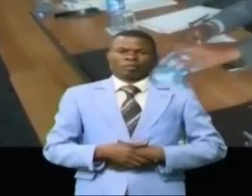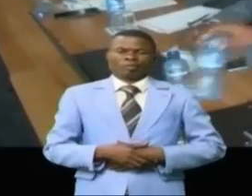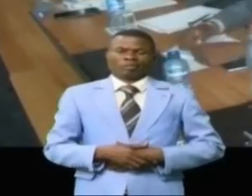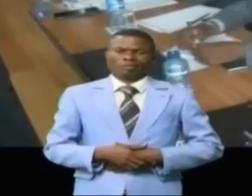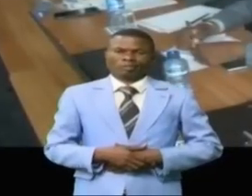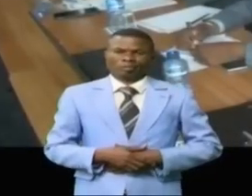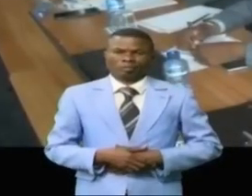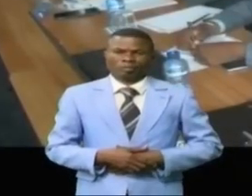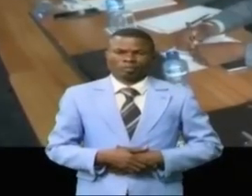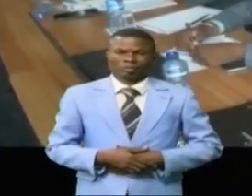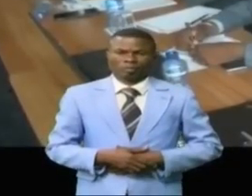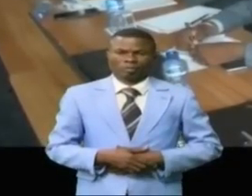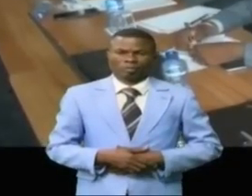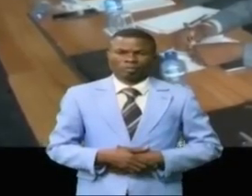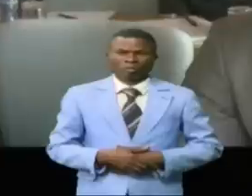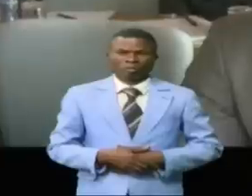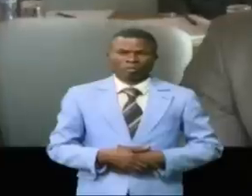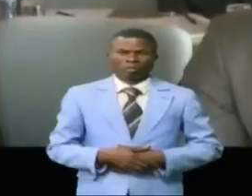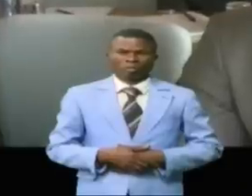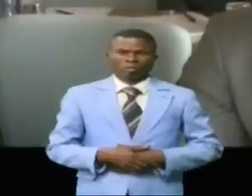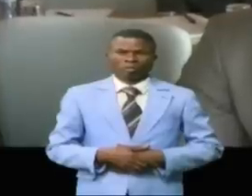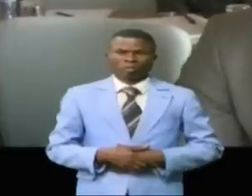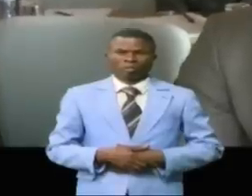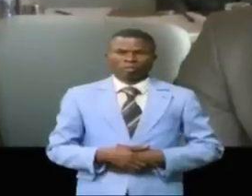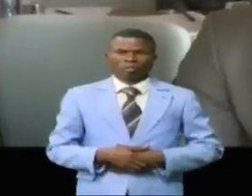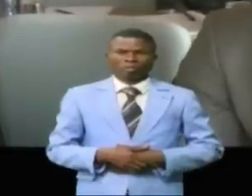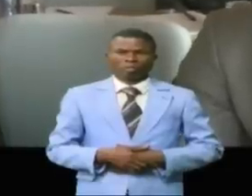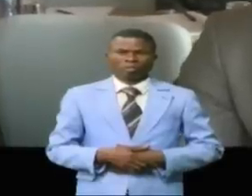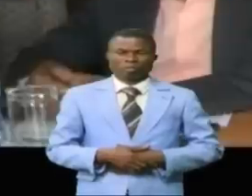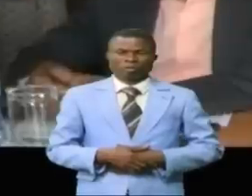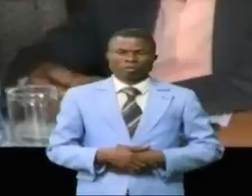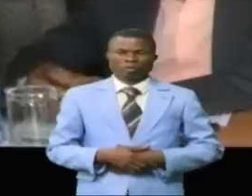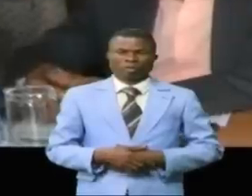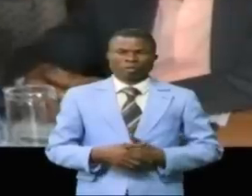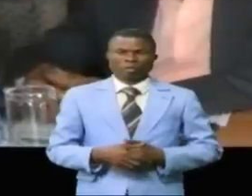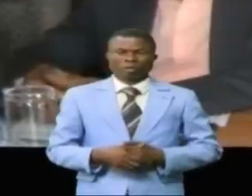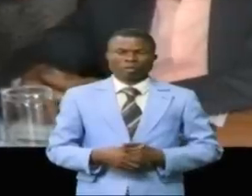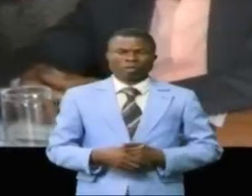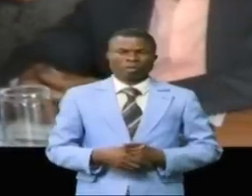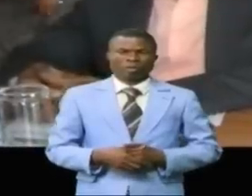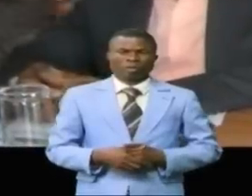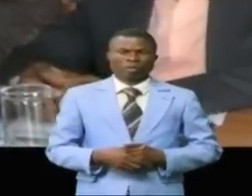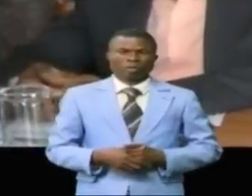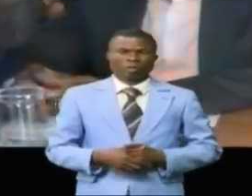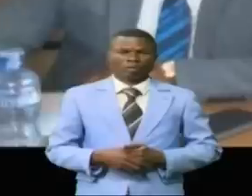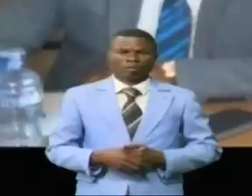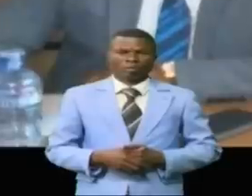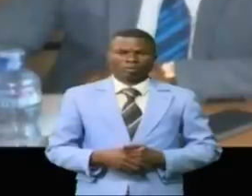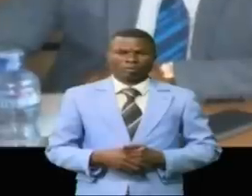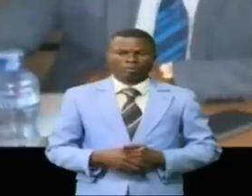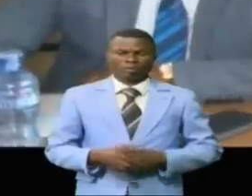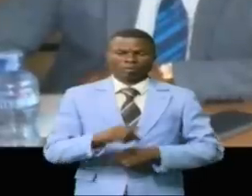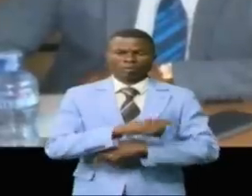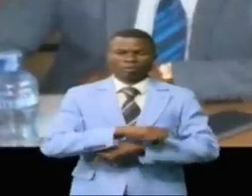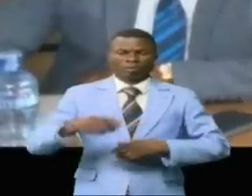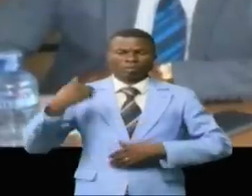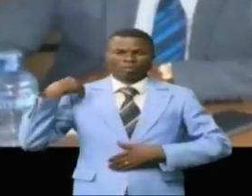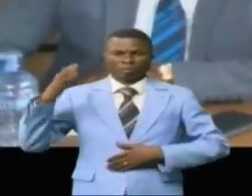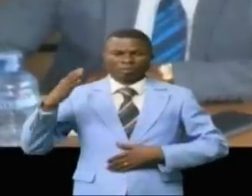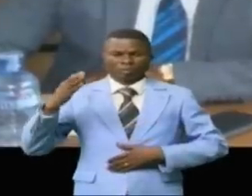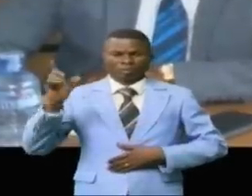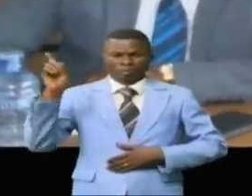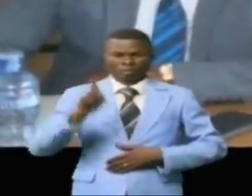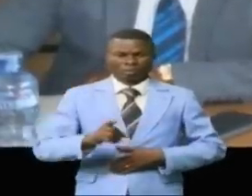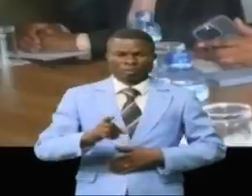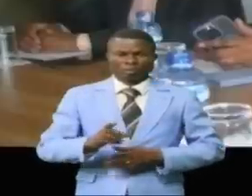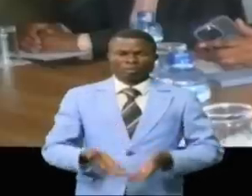Ces directeurs des programmes spécialisés et directeurs centraux ainsi que les secrétaires généraux de l'administration publique sont venus